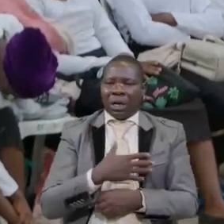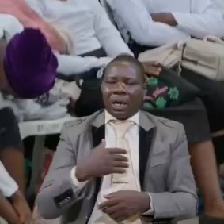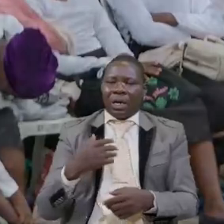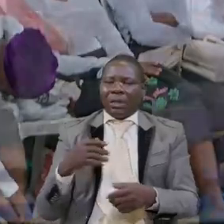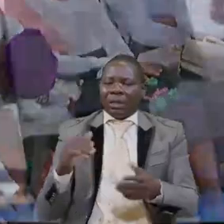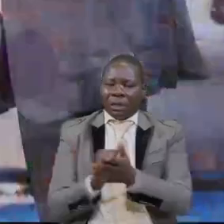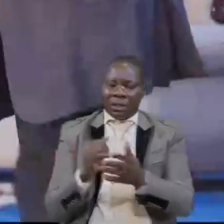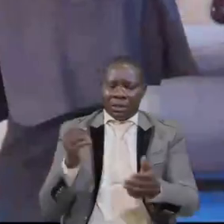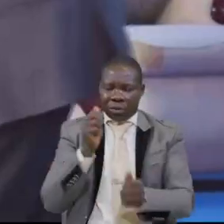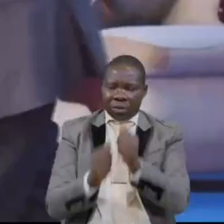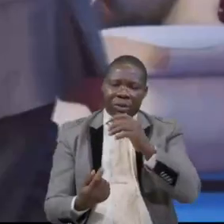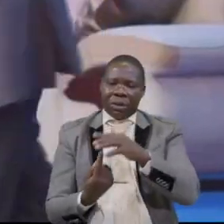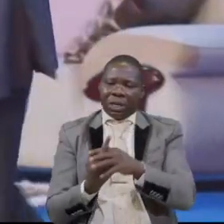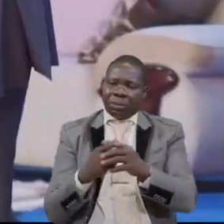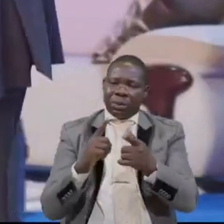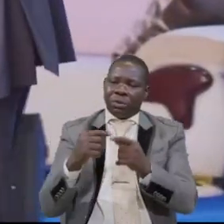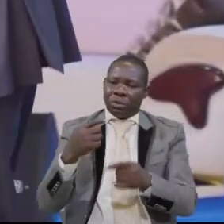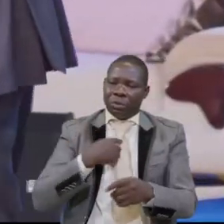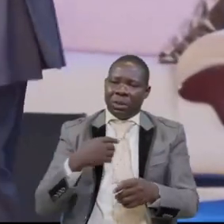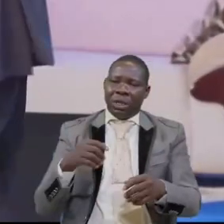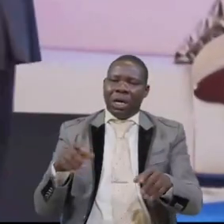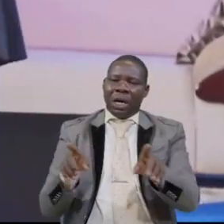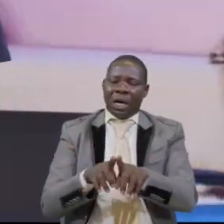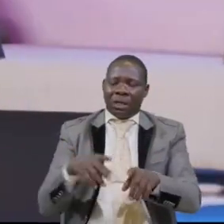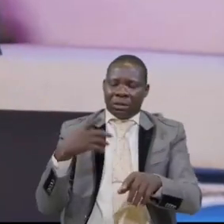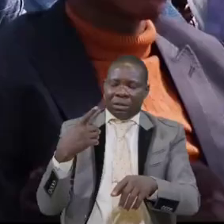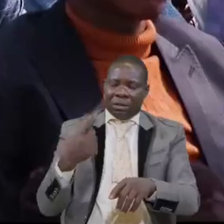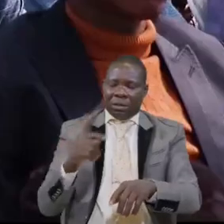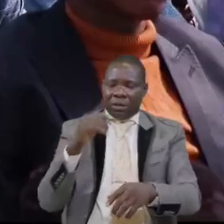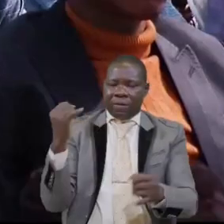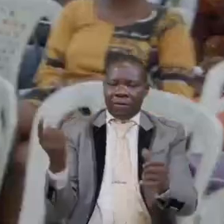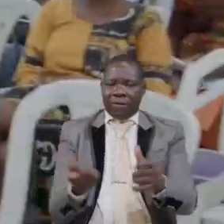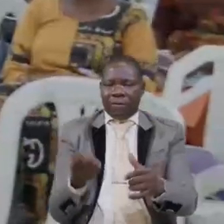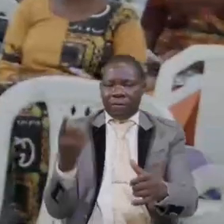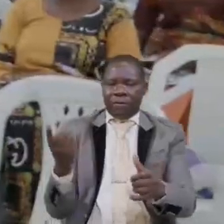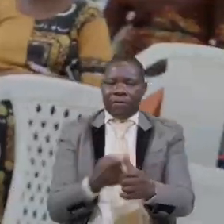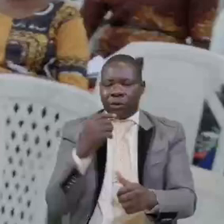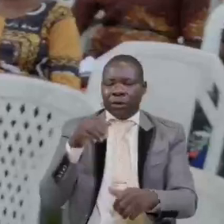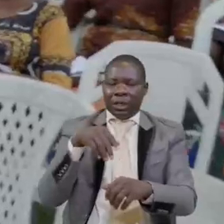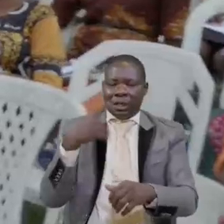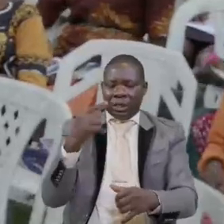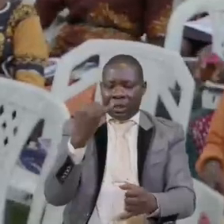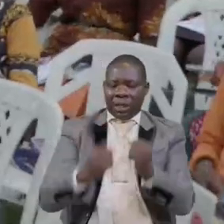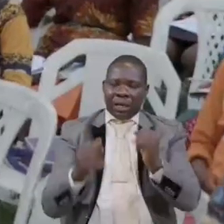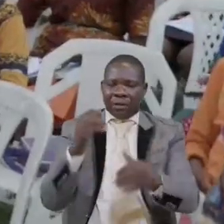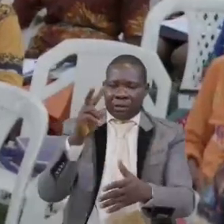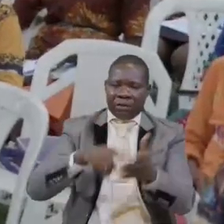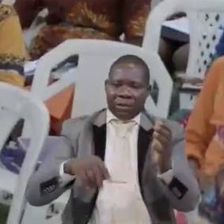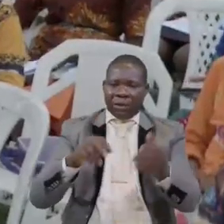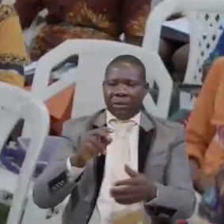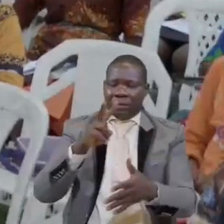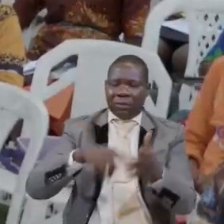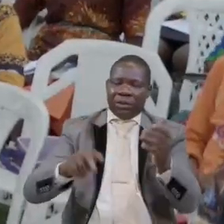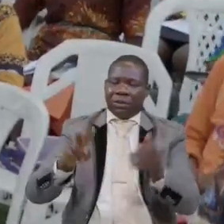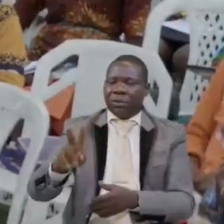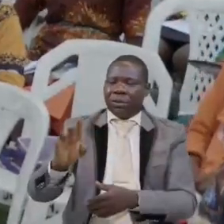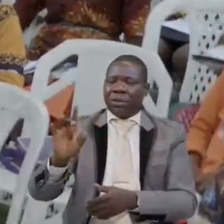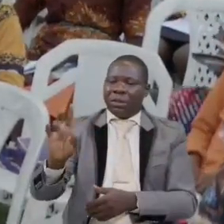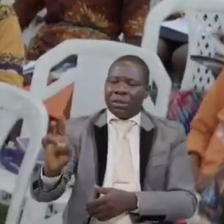m'est apparu. Voyons le dernier verset là-bas, verset 27. Verset